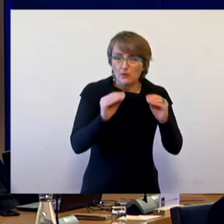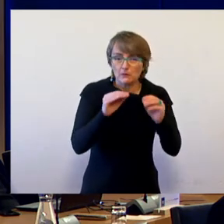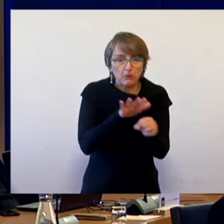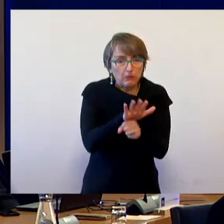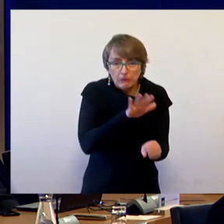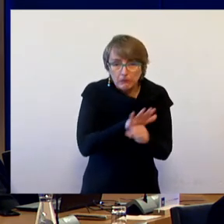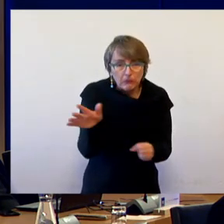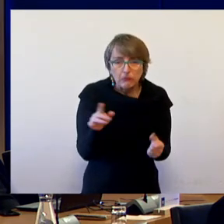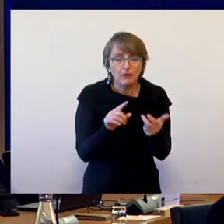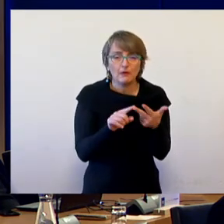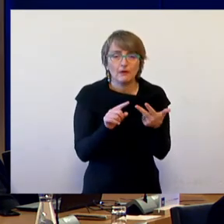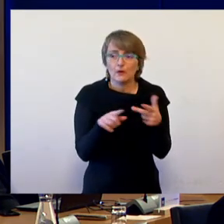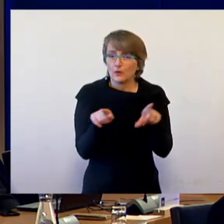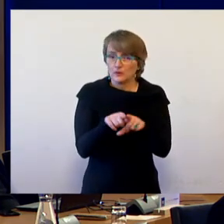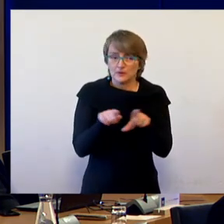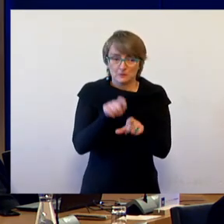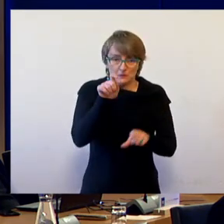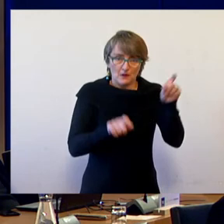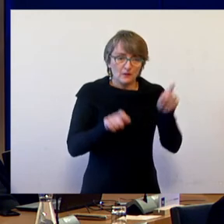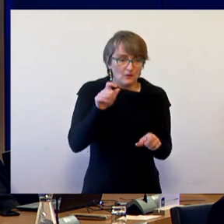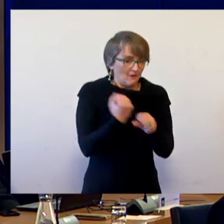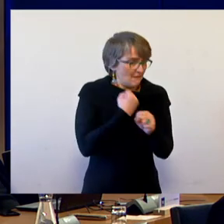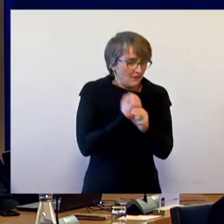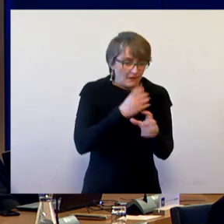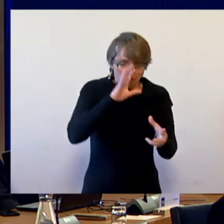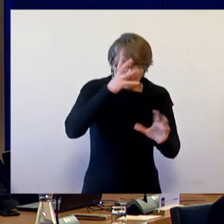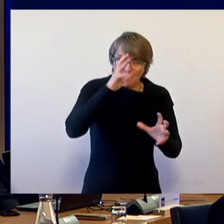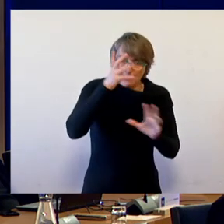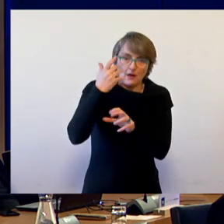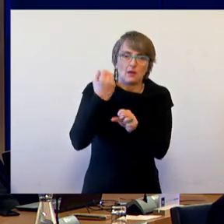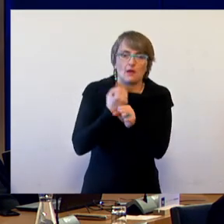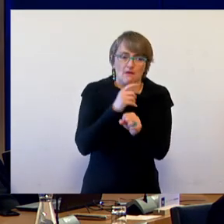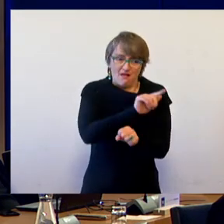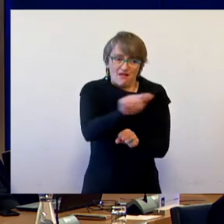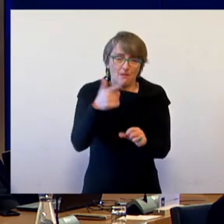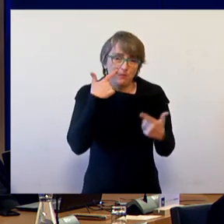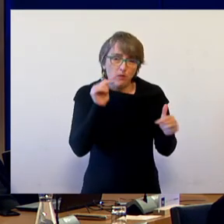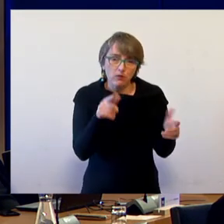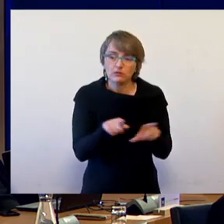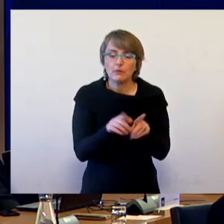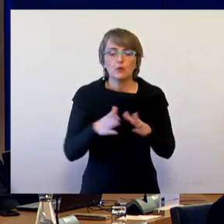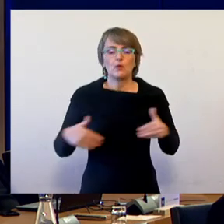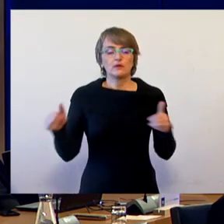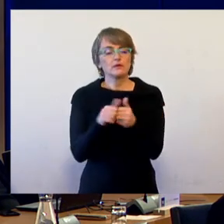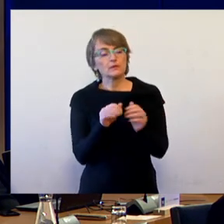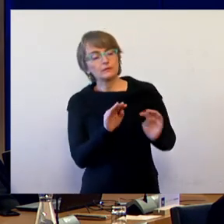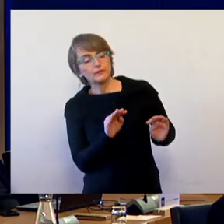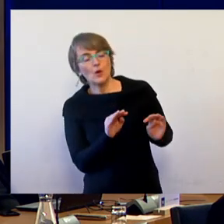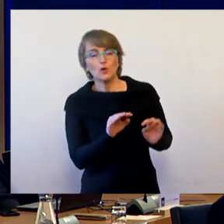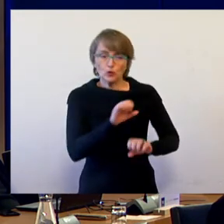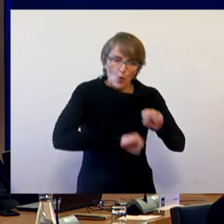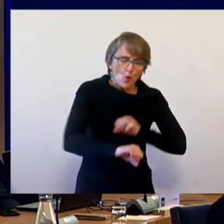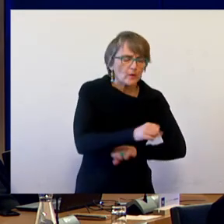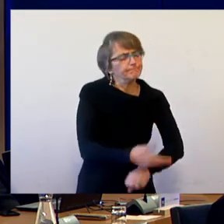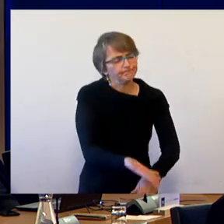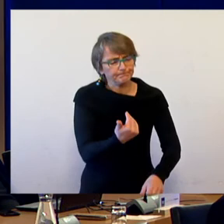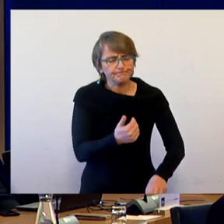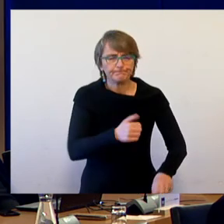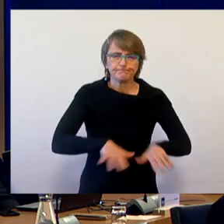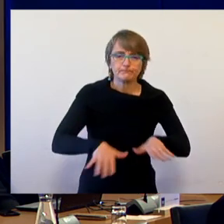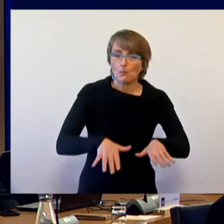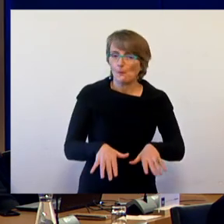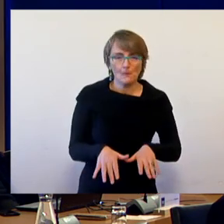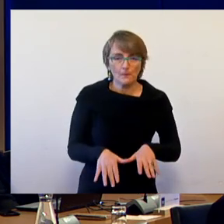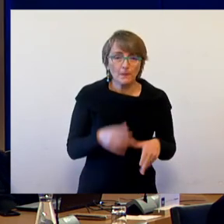avec du coup des cas de burn-out avérés et avec une collectivité qui ne semble pas prendre le problème à bras-le-corps? Alors monsieur le maire, on